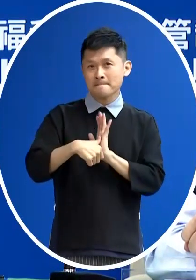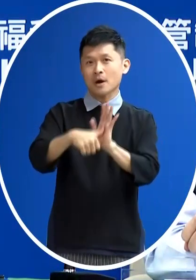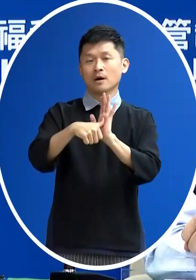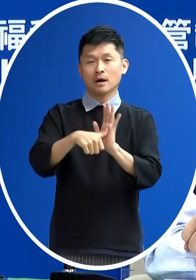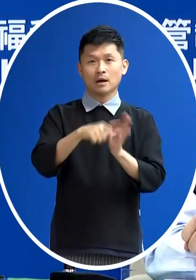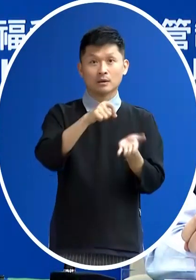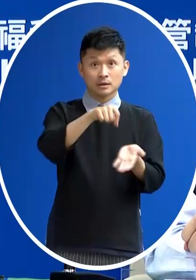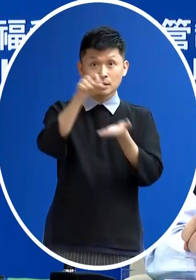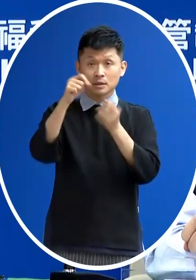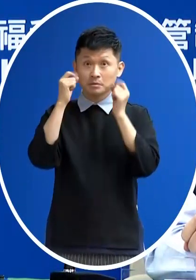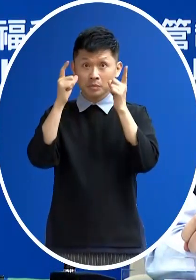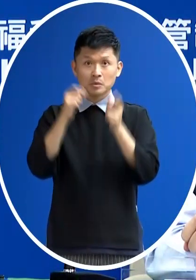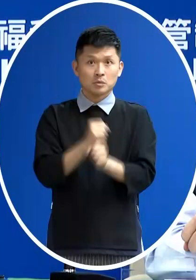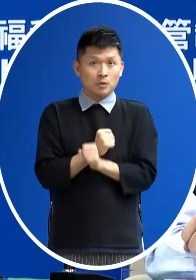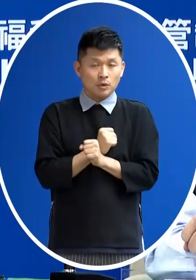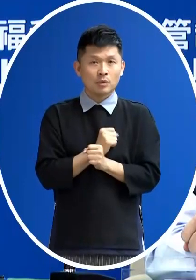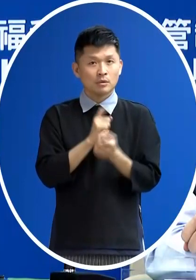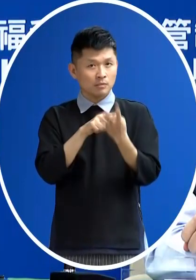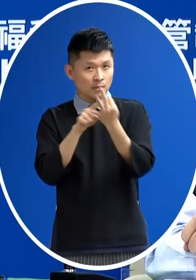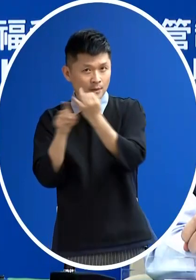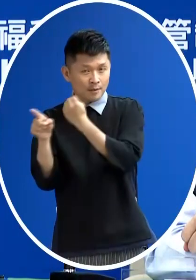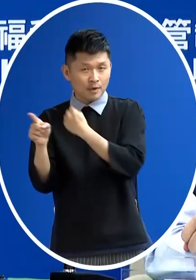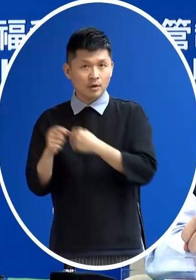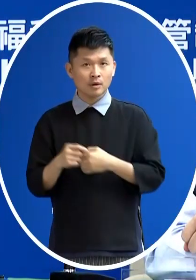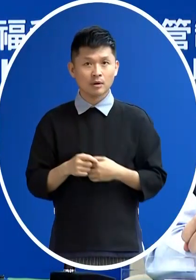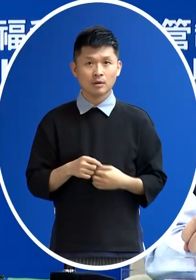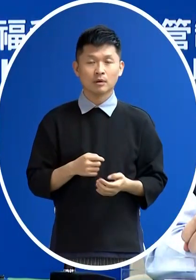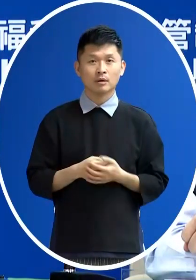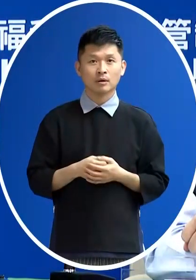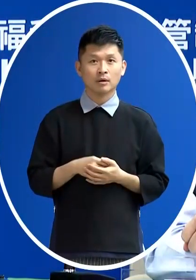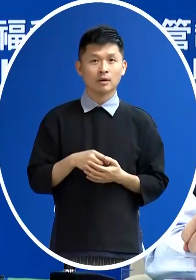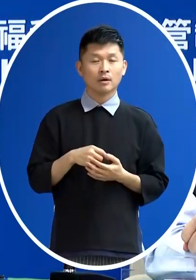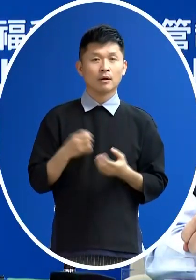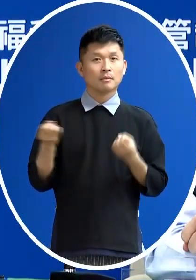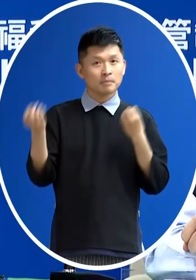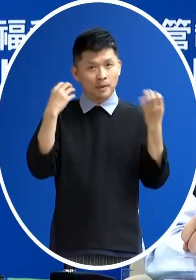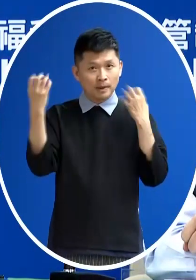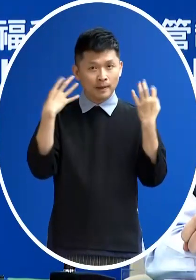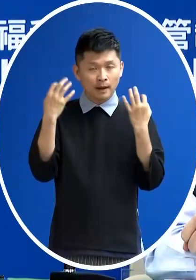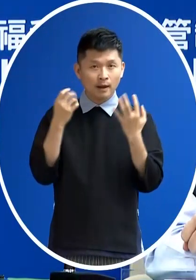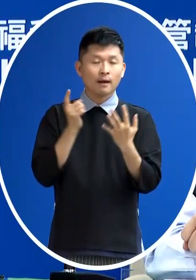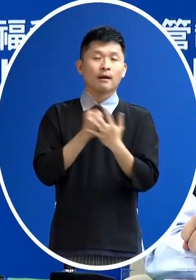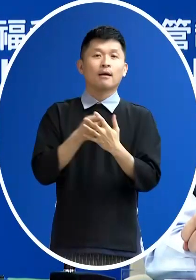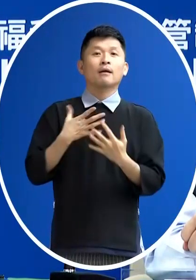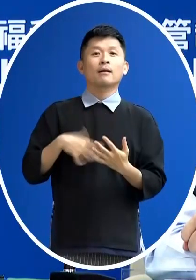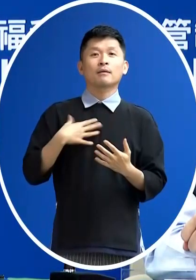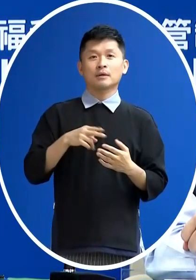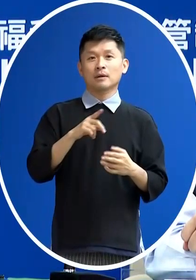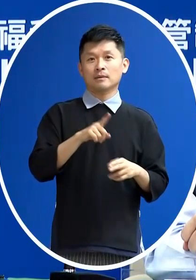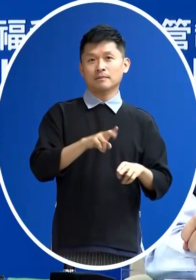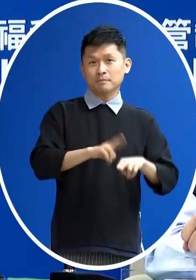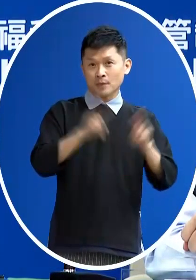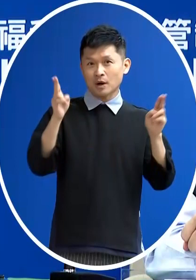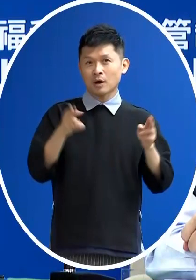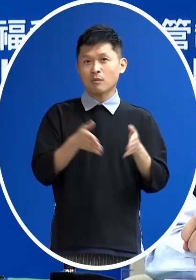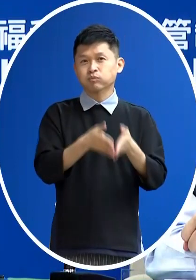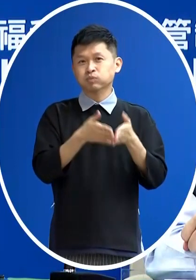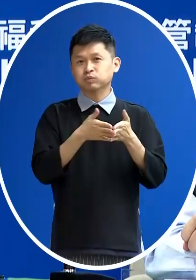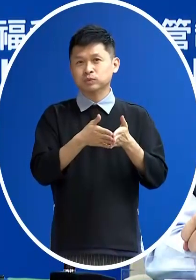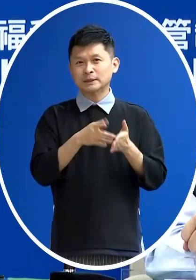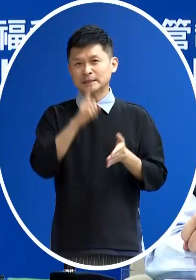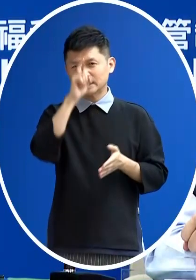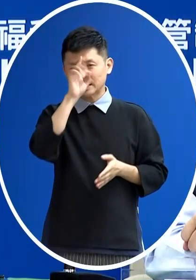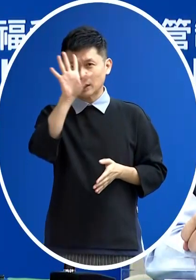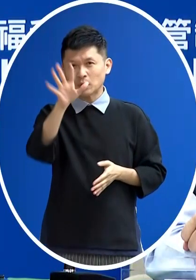个提醒。哦，那我们也深切了解到大家对于这种，哦，要开放哈，既期待又怕受伤